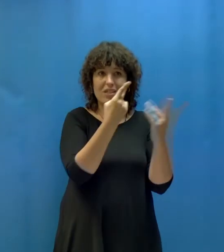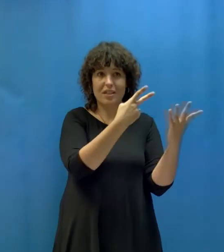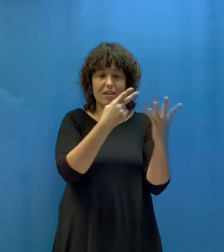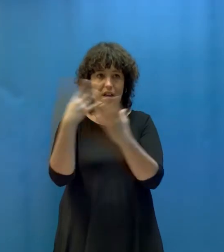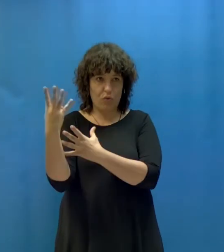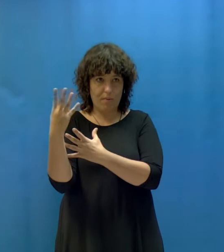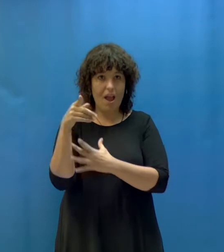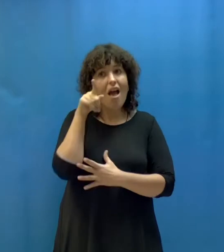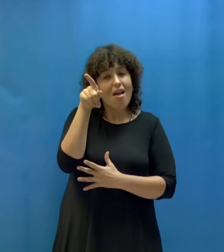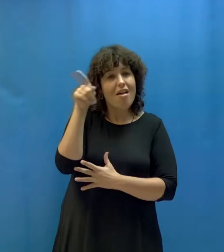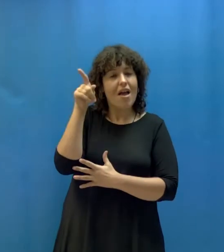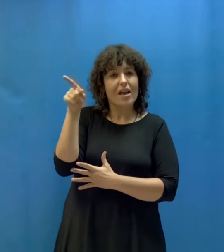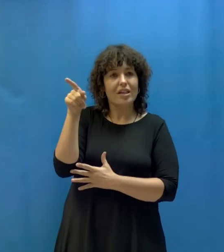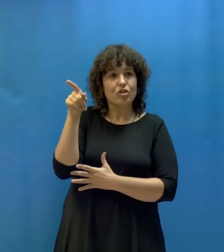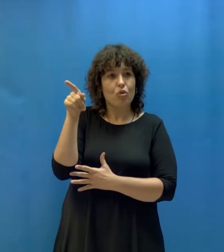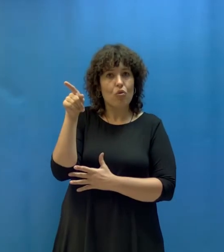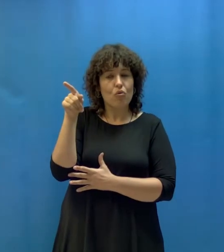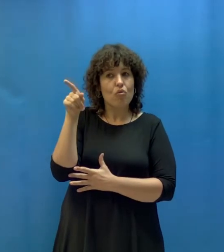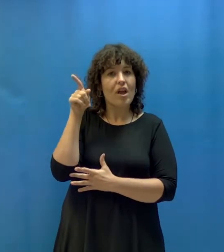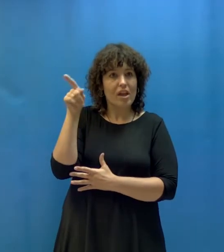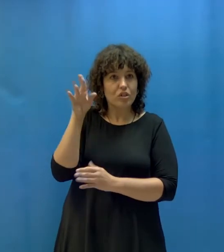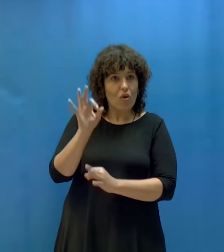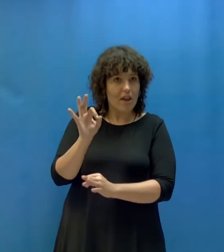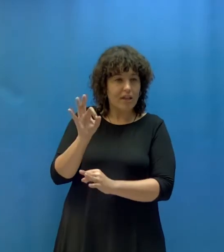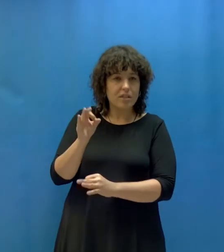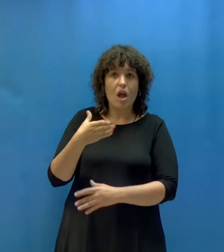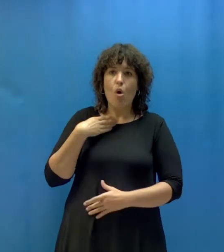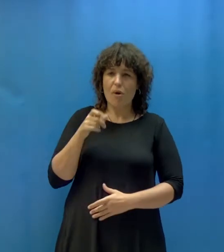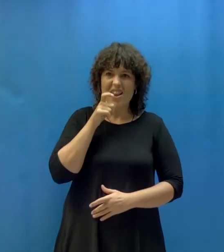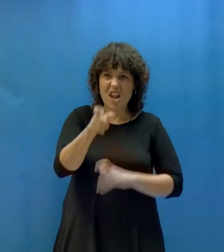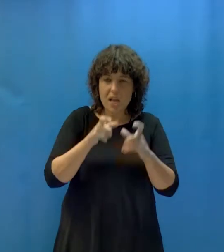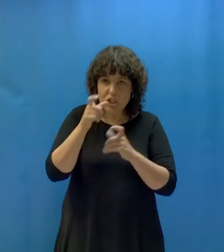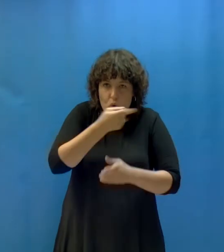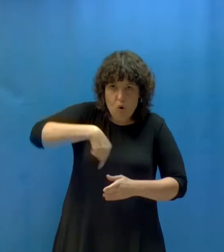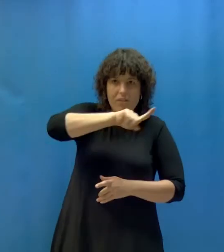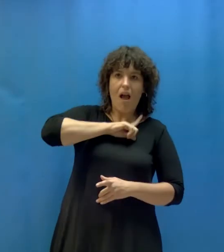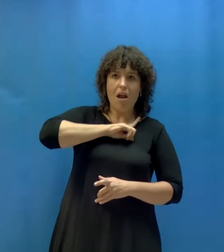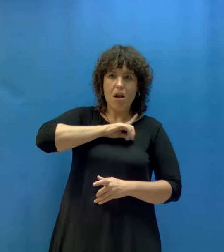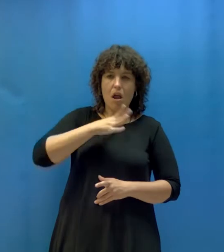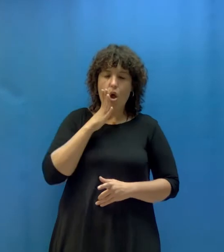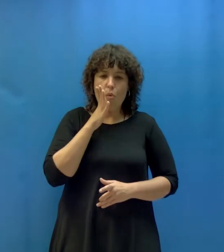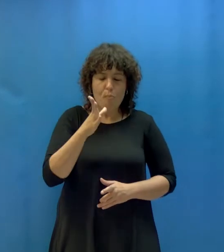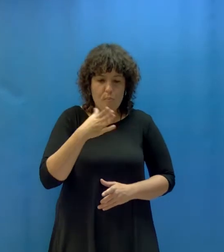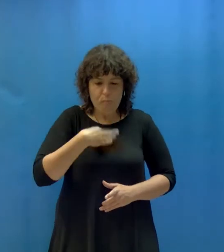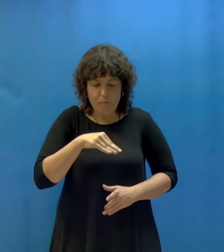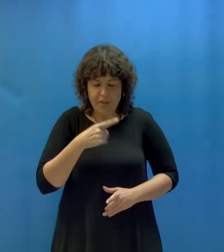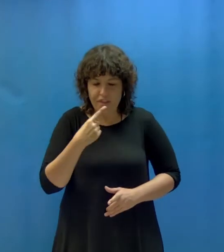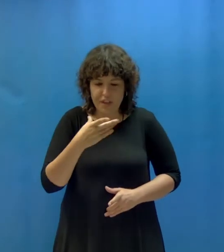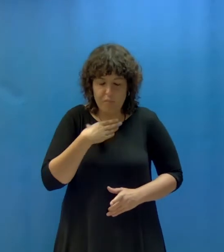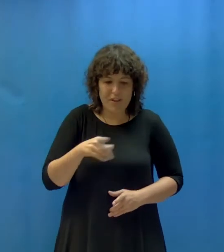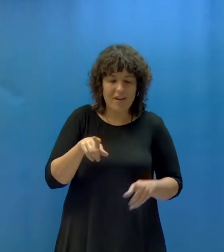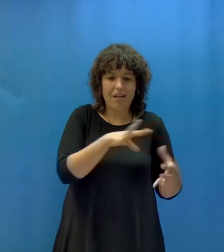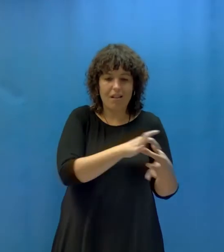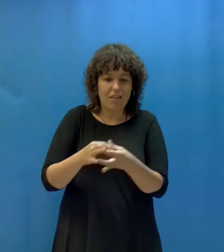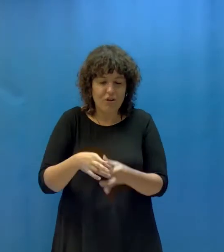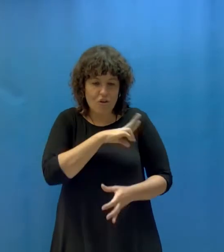de tots els castellonencs i castellonenques. Podran insultar-nos, podran dir que això va de religió, però del que va és d'aplicació